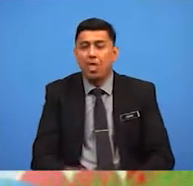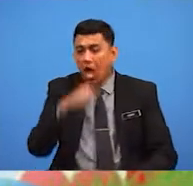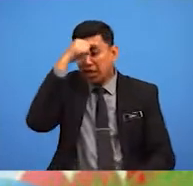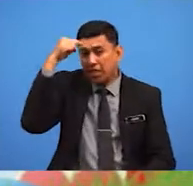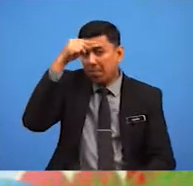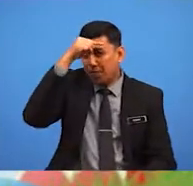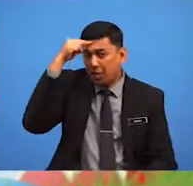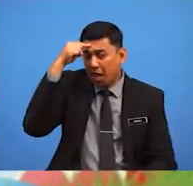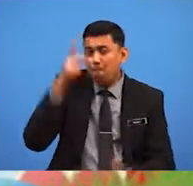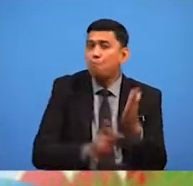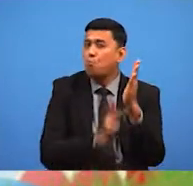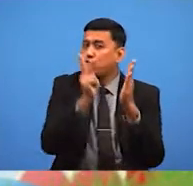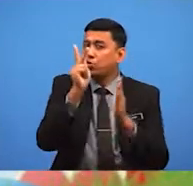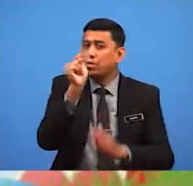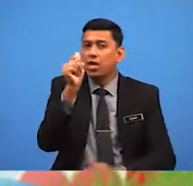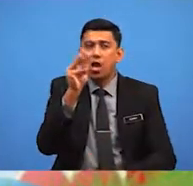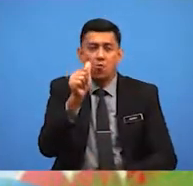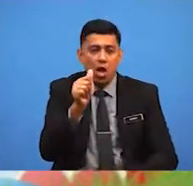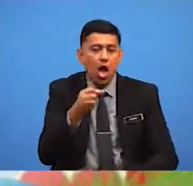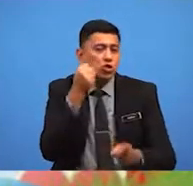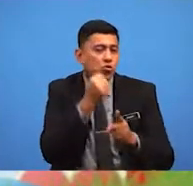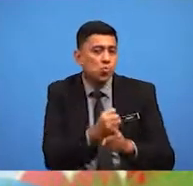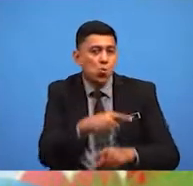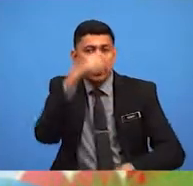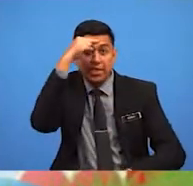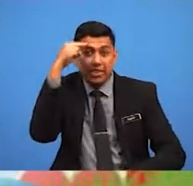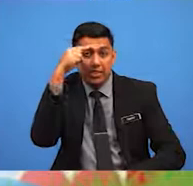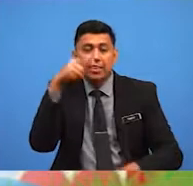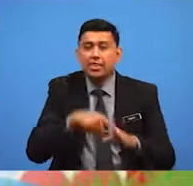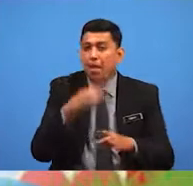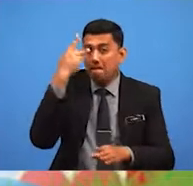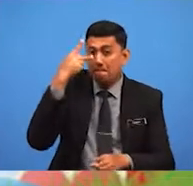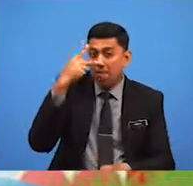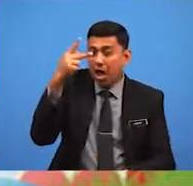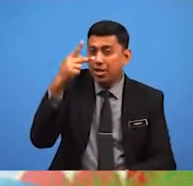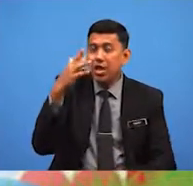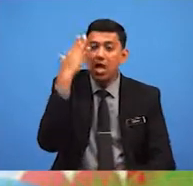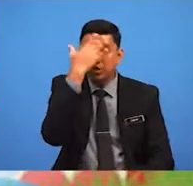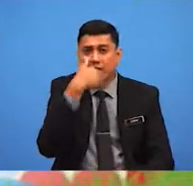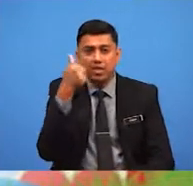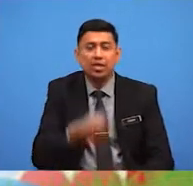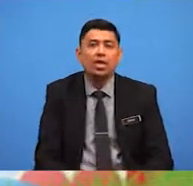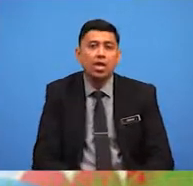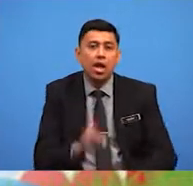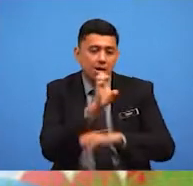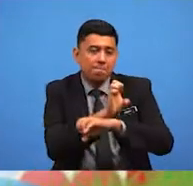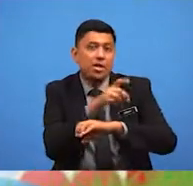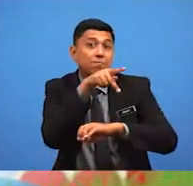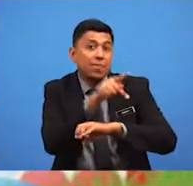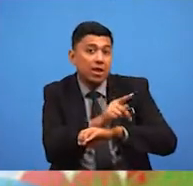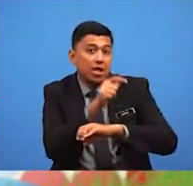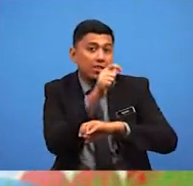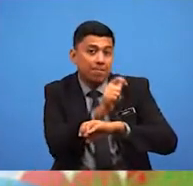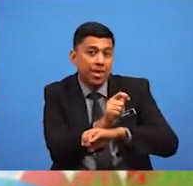Hitam-hitam pucuk kawar, sungguh hitam dipandang lawa. Emas perak